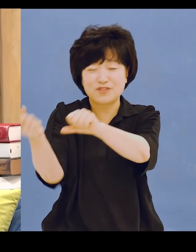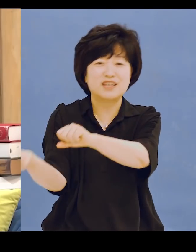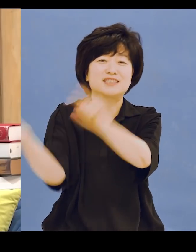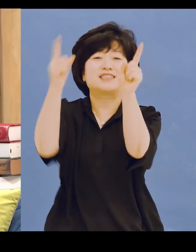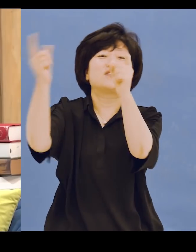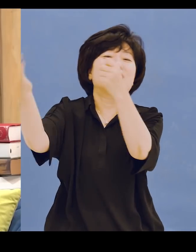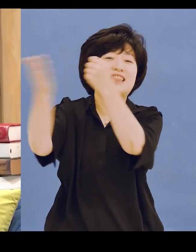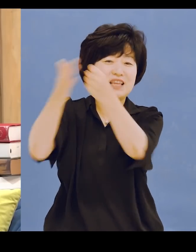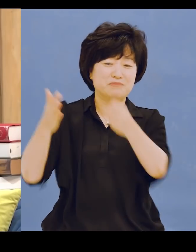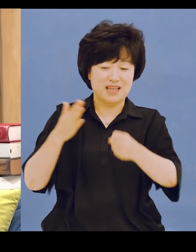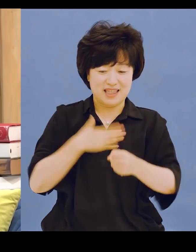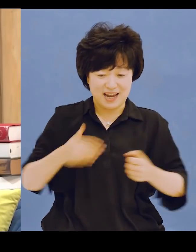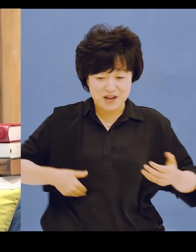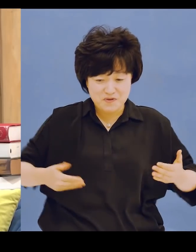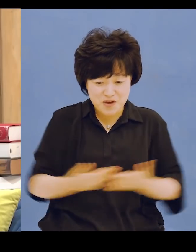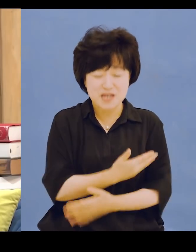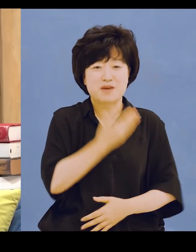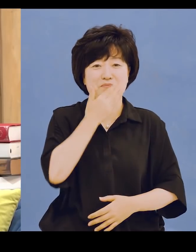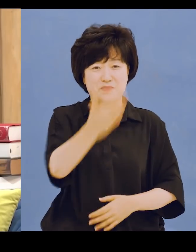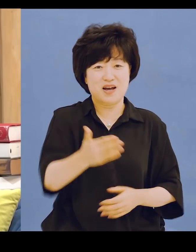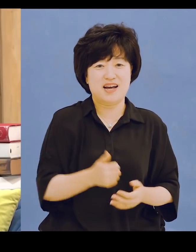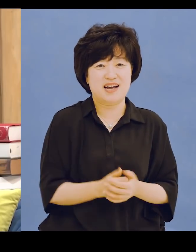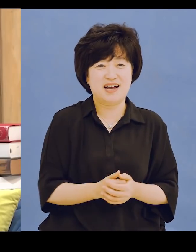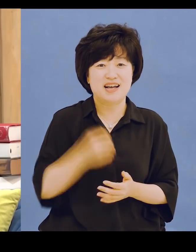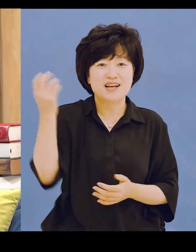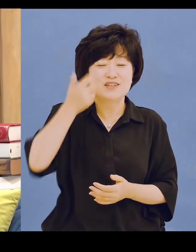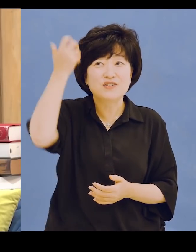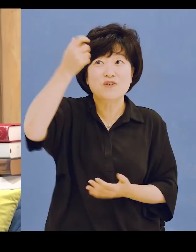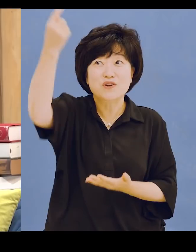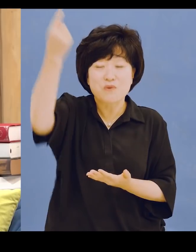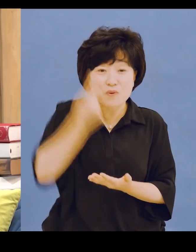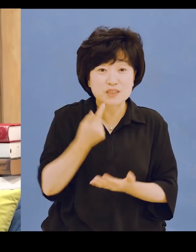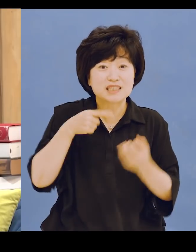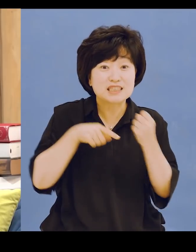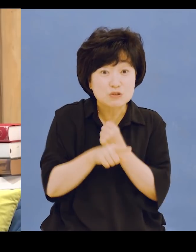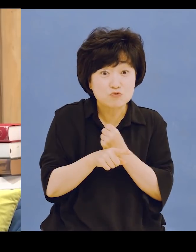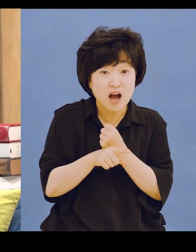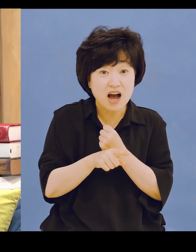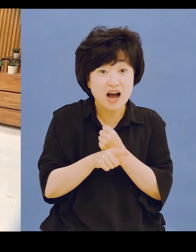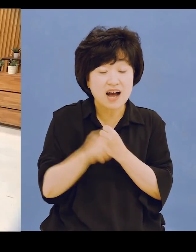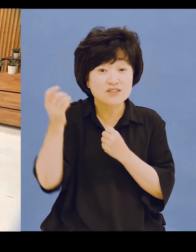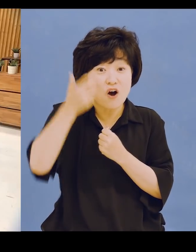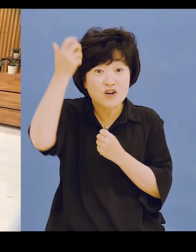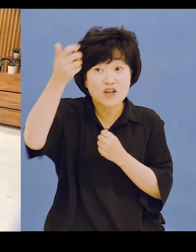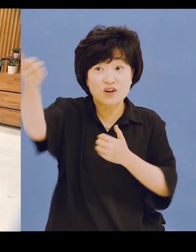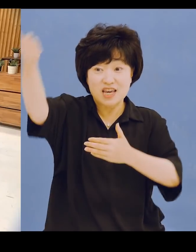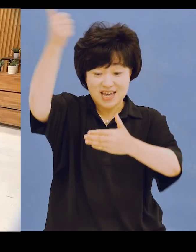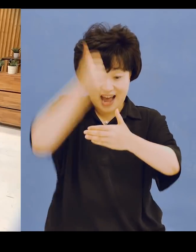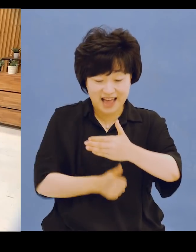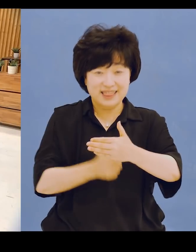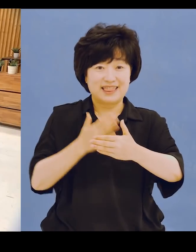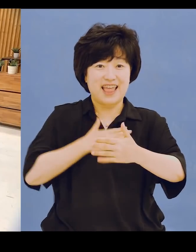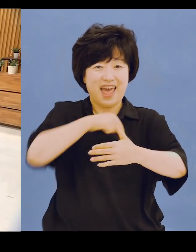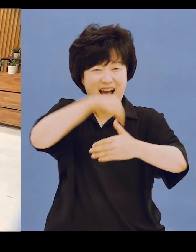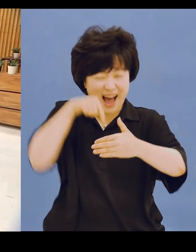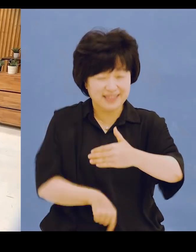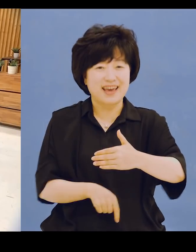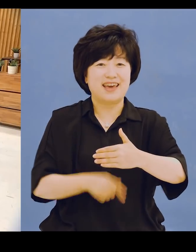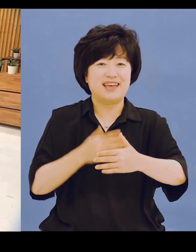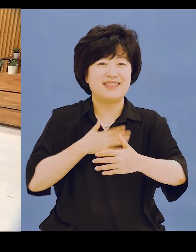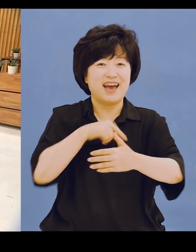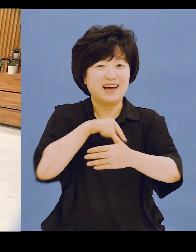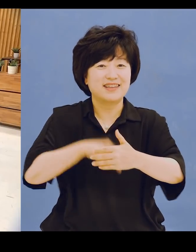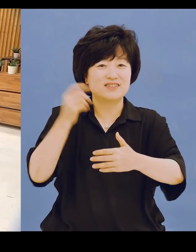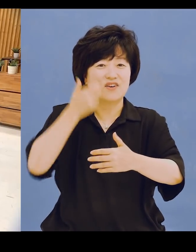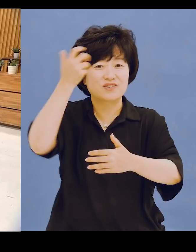때문에 그 성령께서 오셨는데 그냥 계신 것이 아니라 우리 안에 들어오셨다는 겁니다. In you, in me.